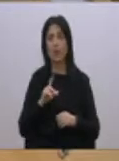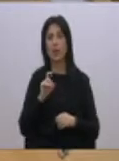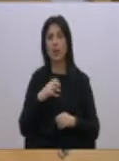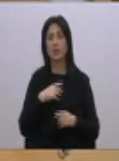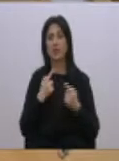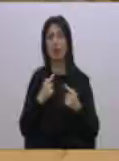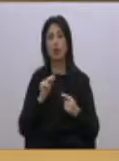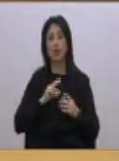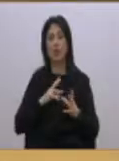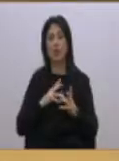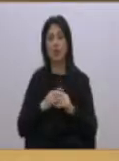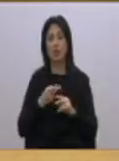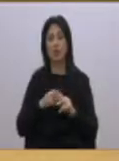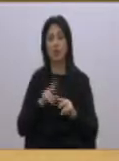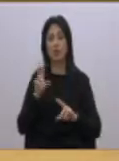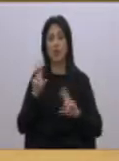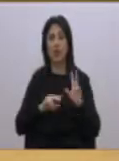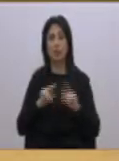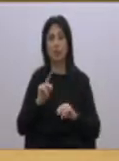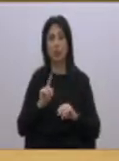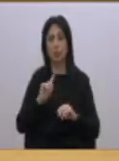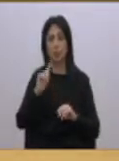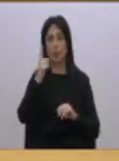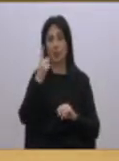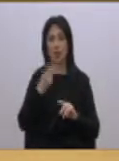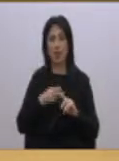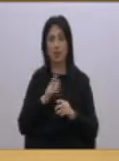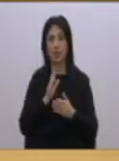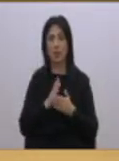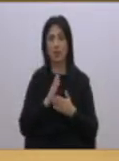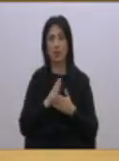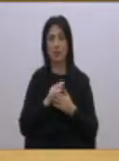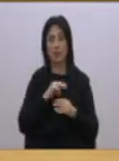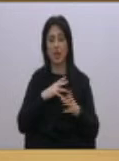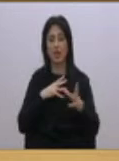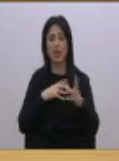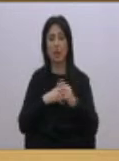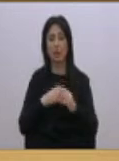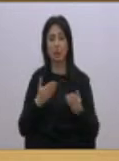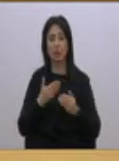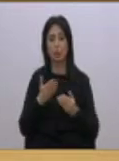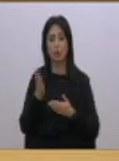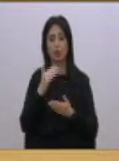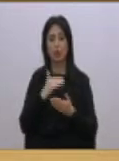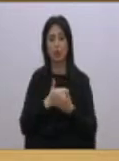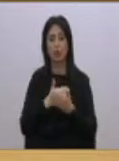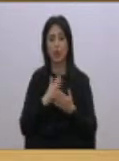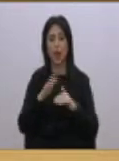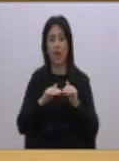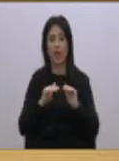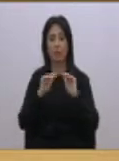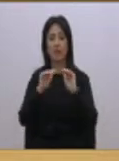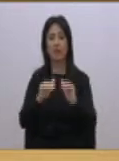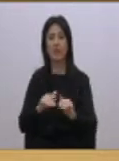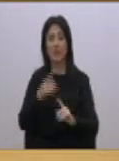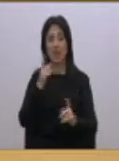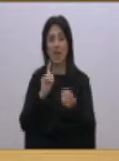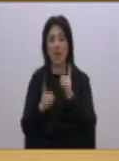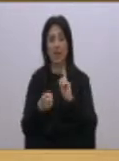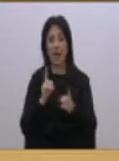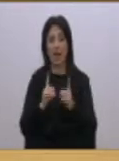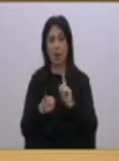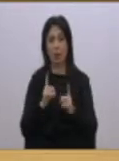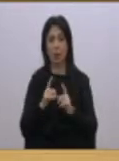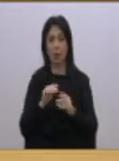ეს თანამშრომლობა იმის გათვალისწინებით, რომ პირველი ეს არის თანამშრომლობა, რომელიც შედეგადაც ხელი მიგვიწვდება რეალურად